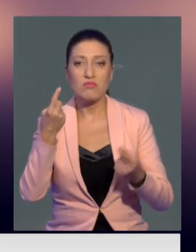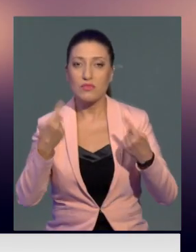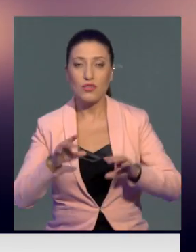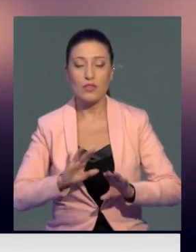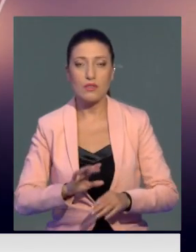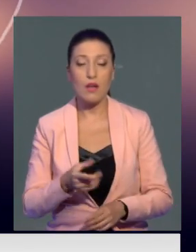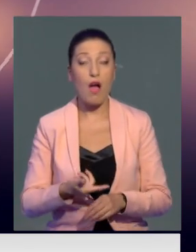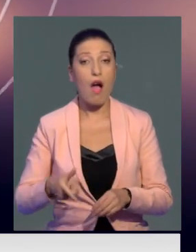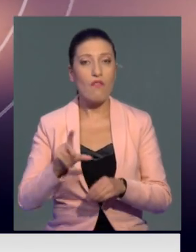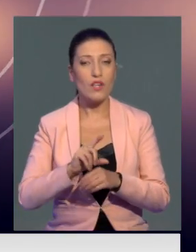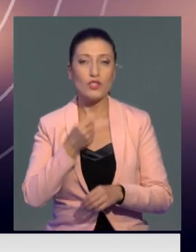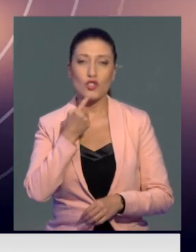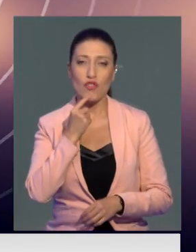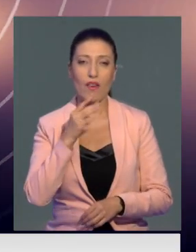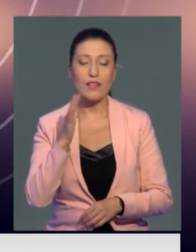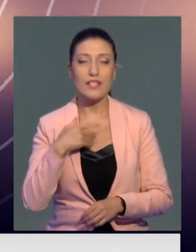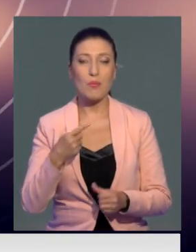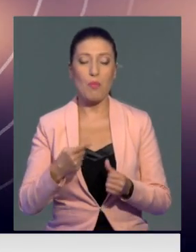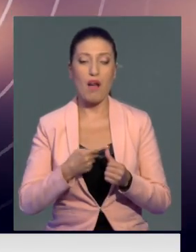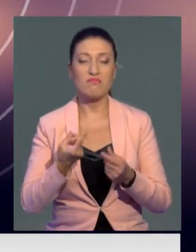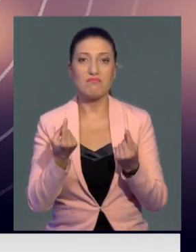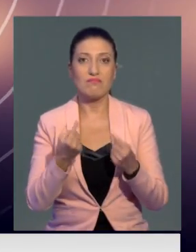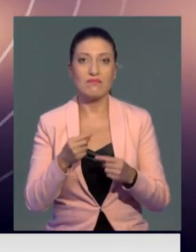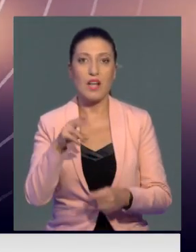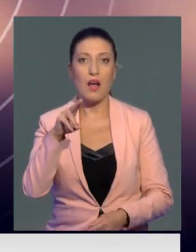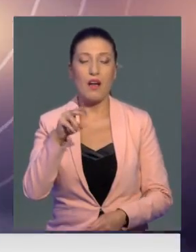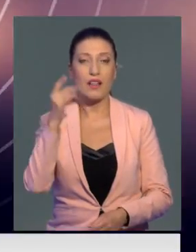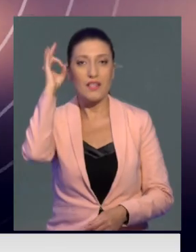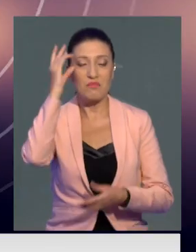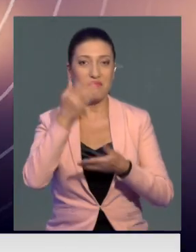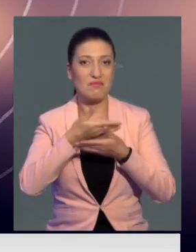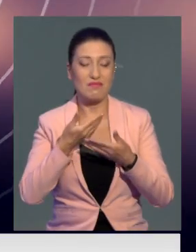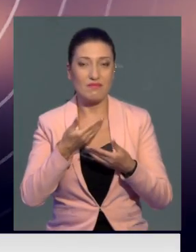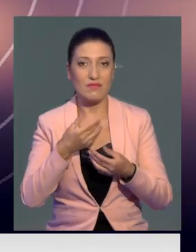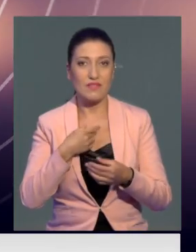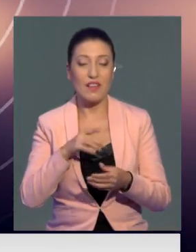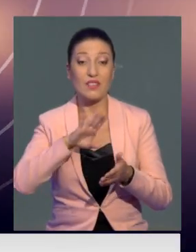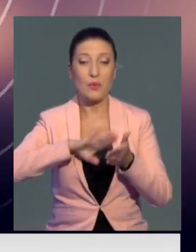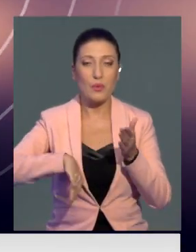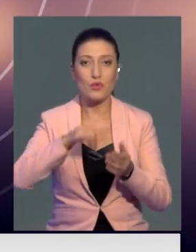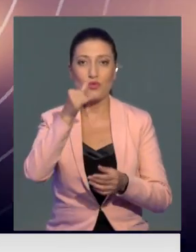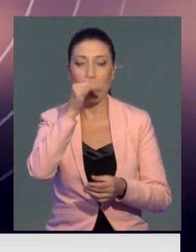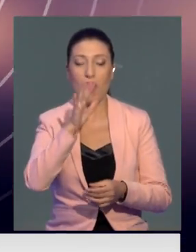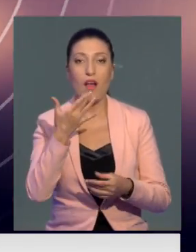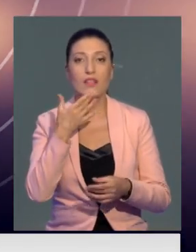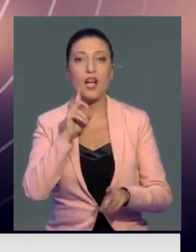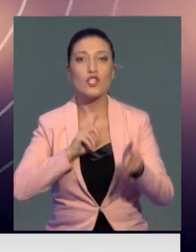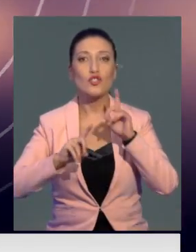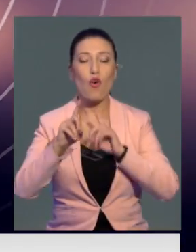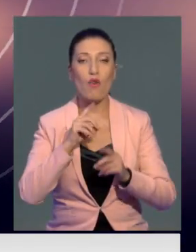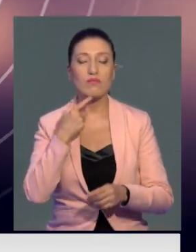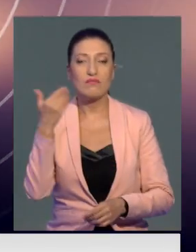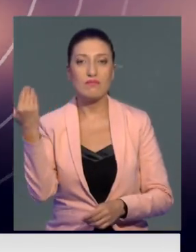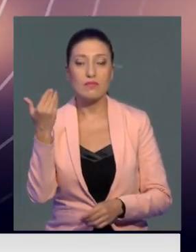Ավելի դժվար կլինի առանց այդ ստատուսի, որտեղ ես չեմ կարա պարլամենտում ելույթ ունենամ առանց այդ ստատուսի, բայց աշնանն էր այդ